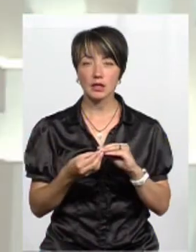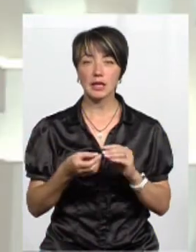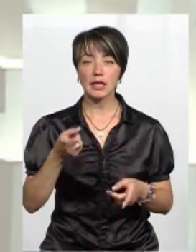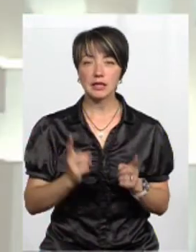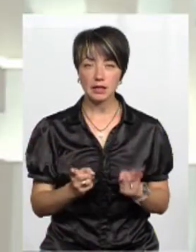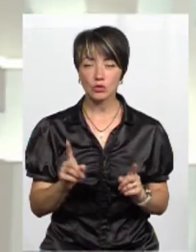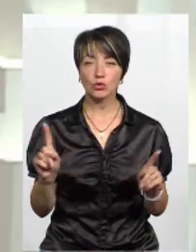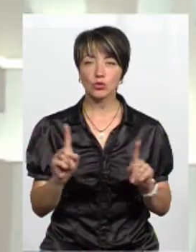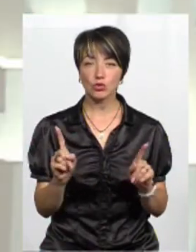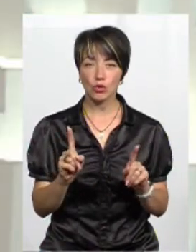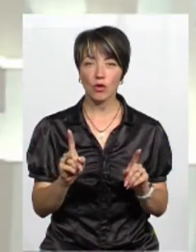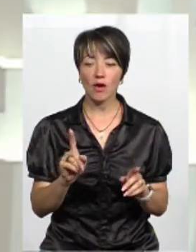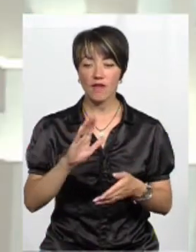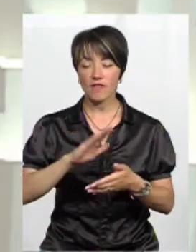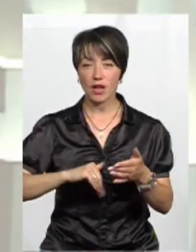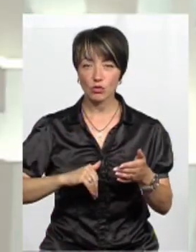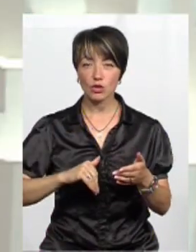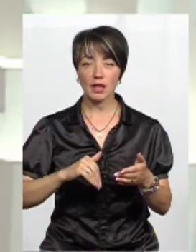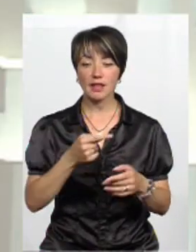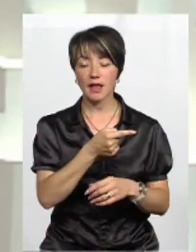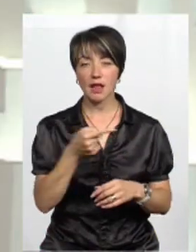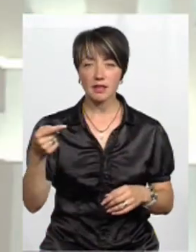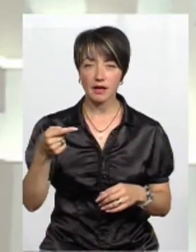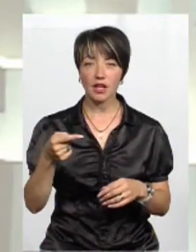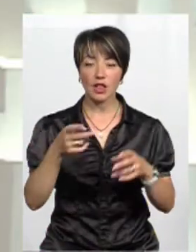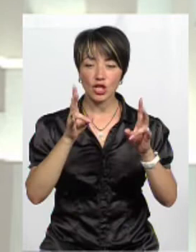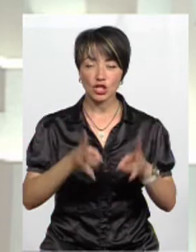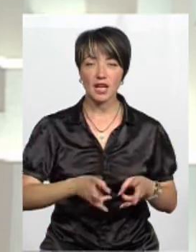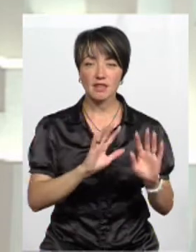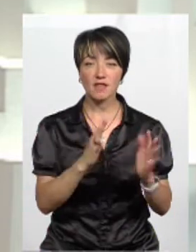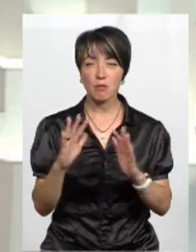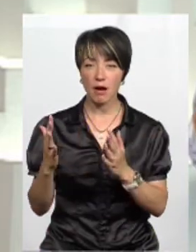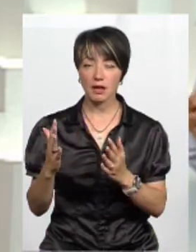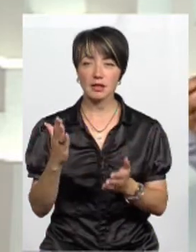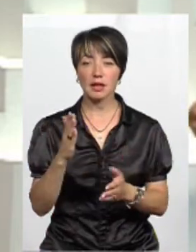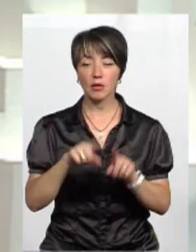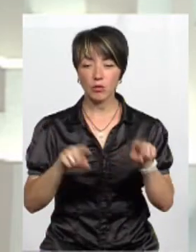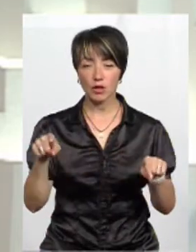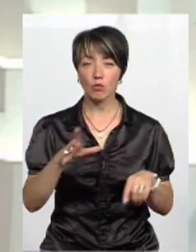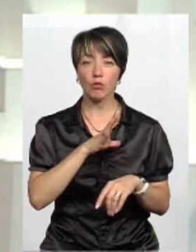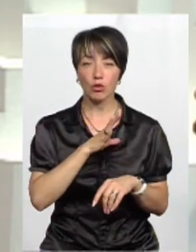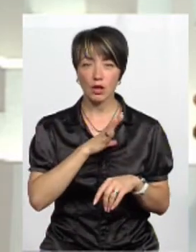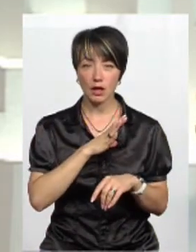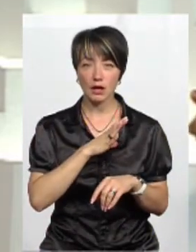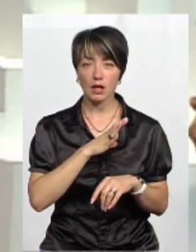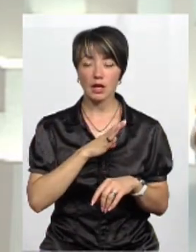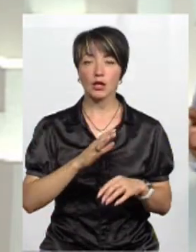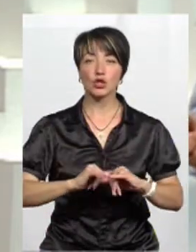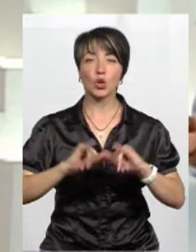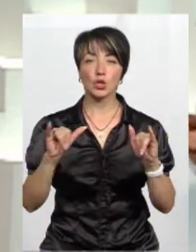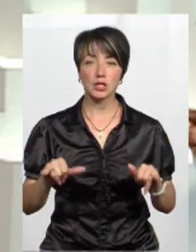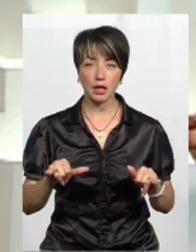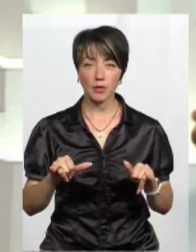дійсно будуть виключені ті негативні і нещасні випадки, які одинокі були, тоді